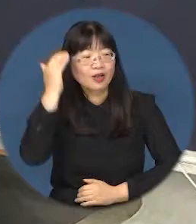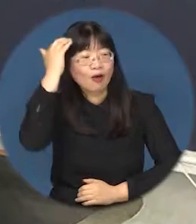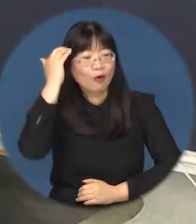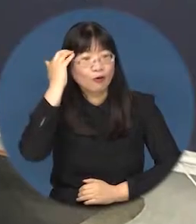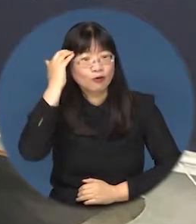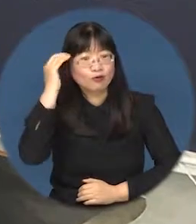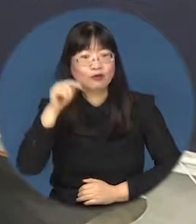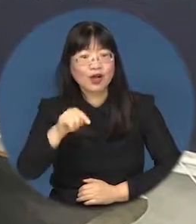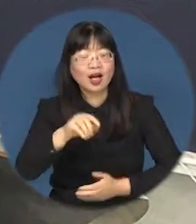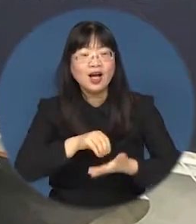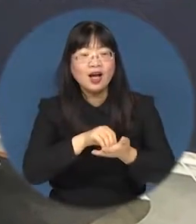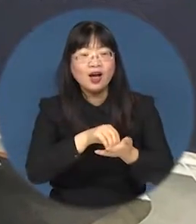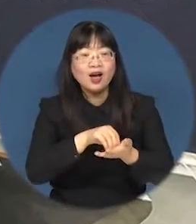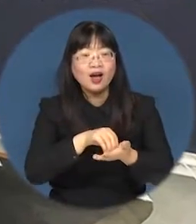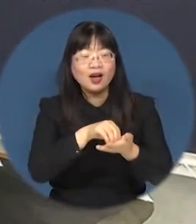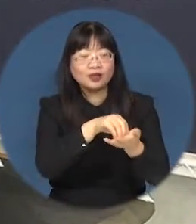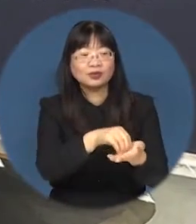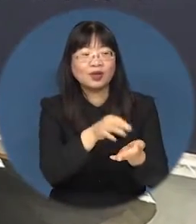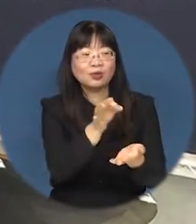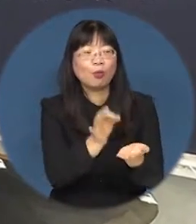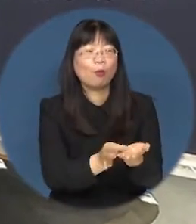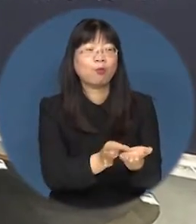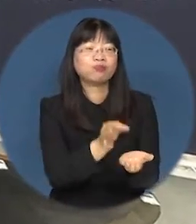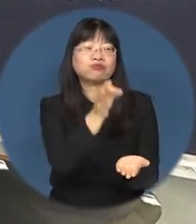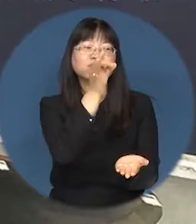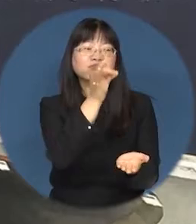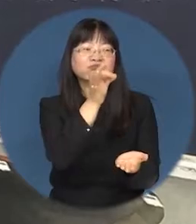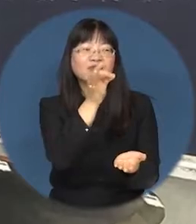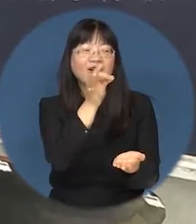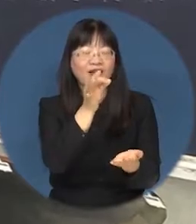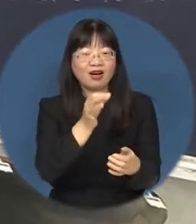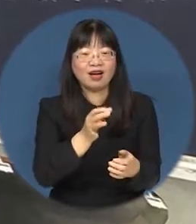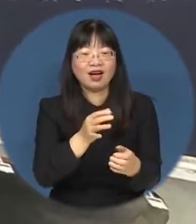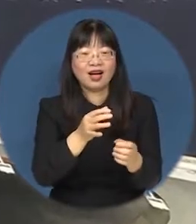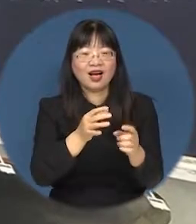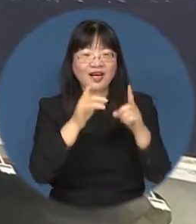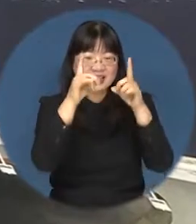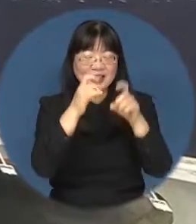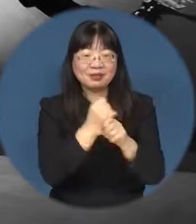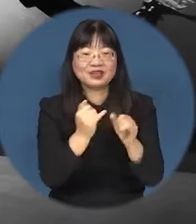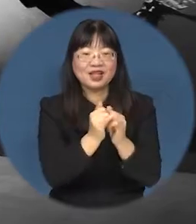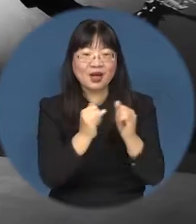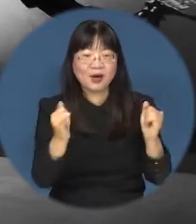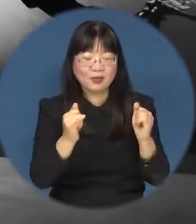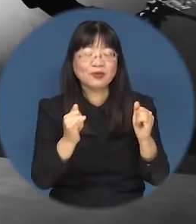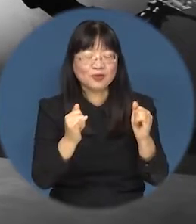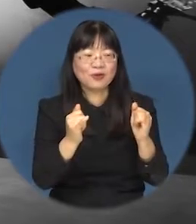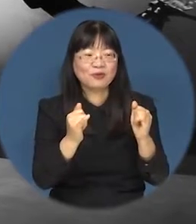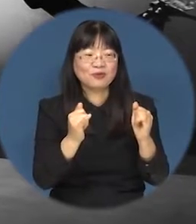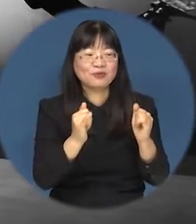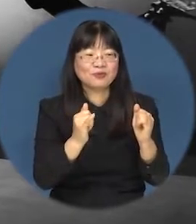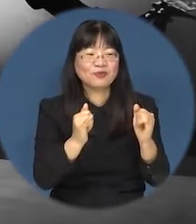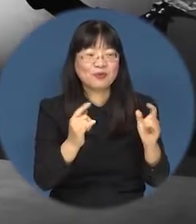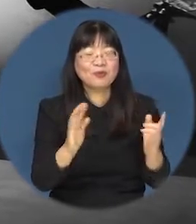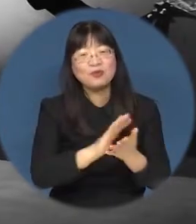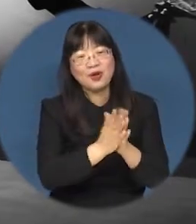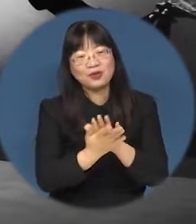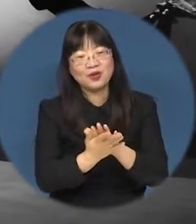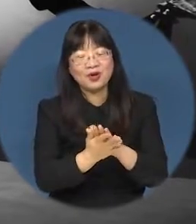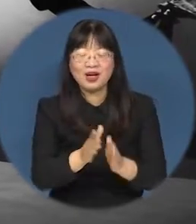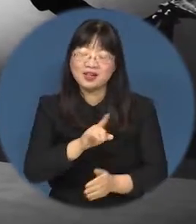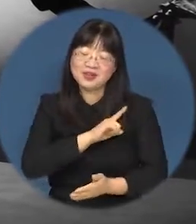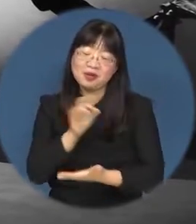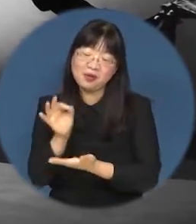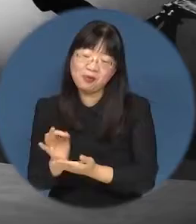한국에서 입장료가 제일 전시 입장료가 제일 비싼 작가로 또 바뀌어져가지고 그래서 뭐 제일 싼 것보다 비싼